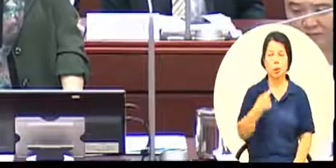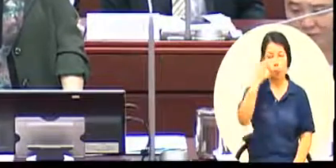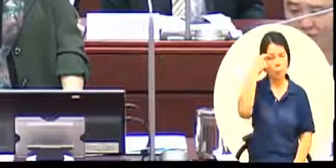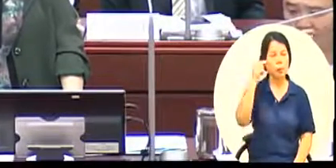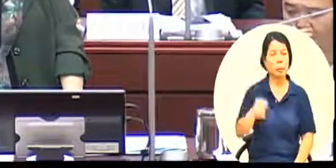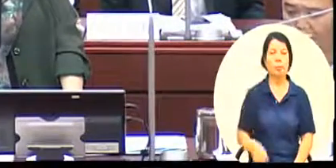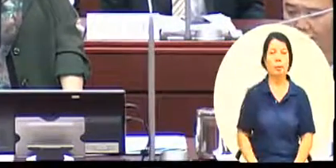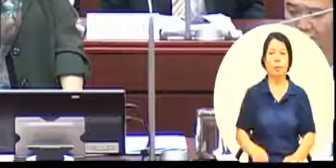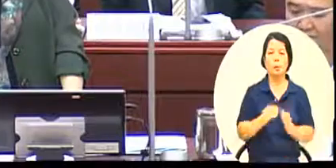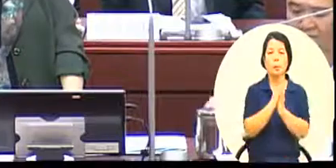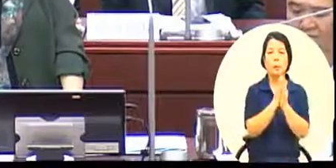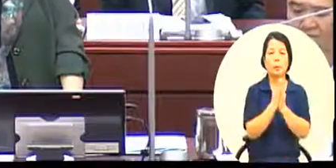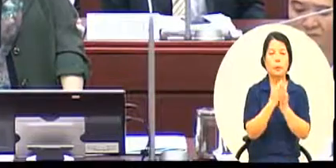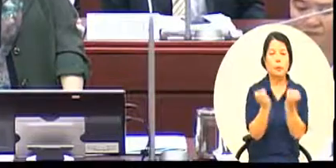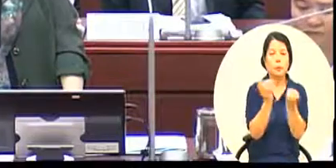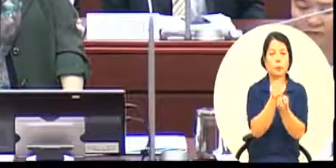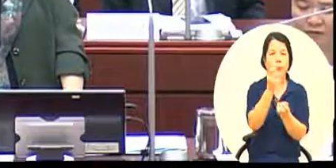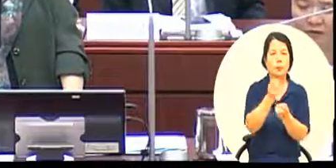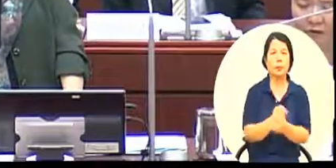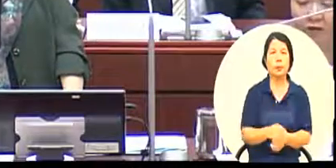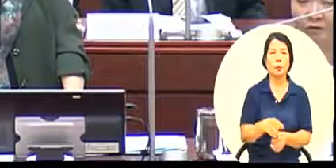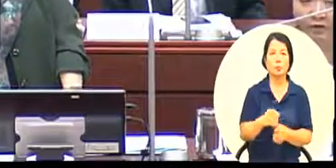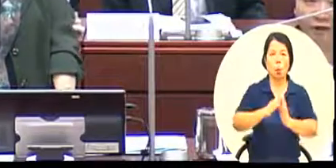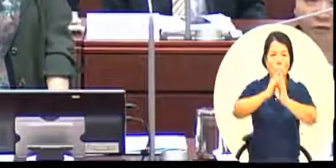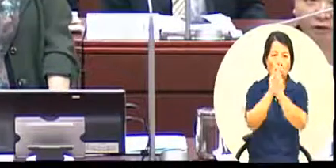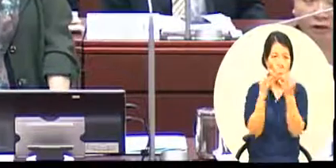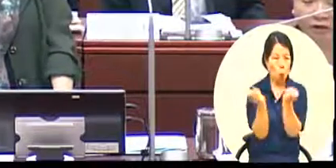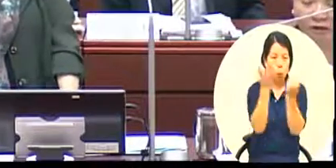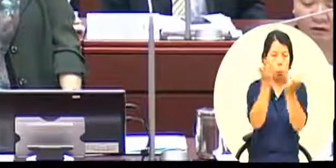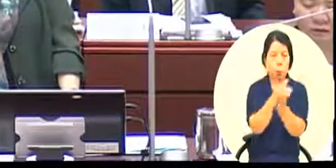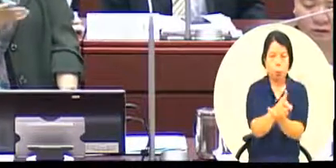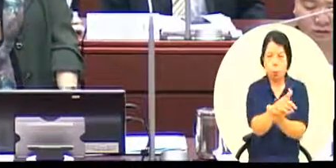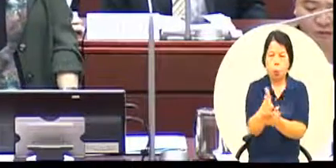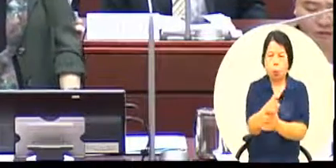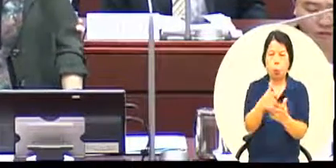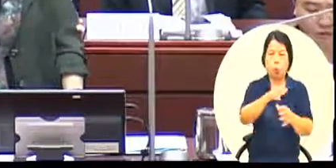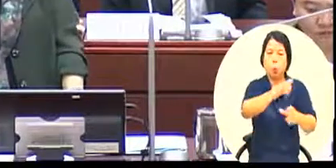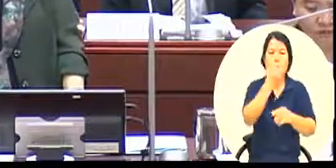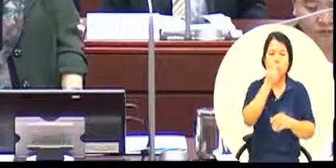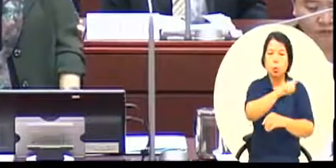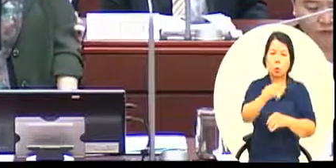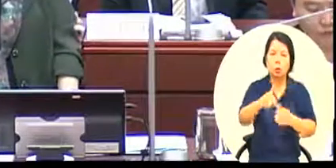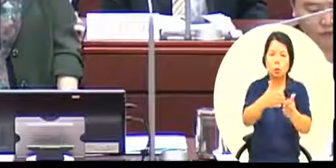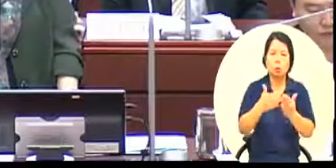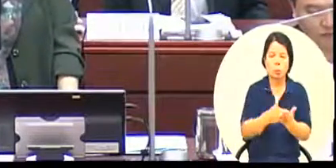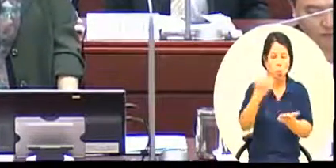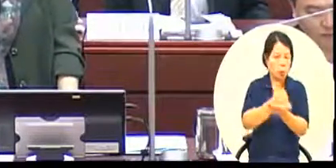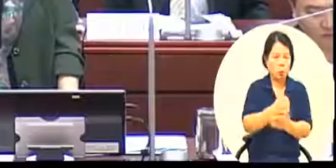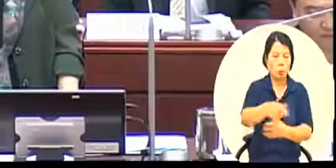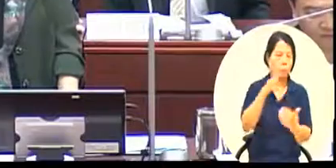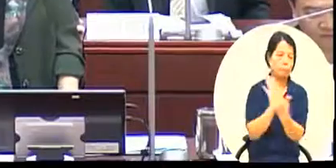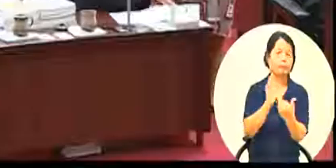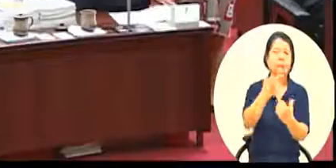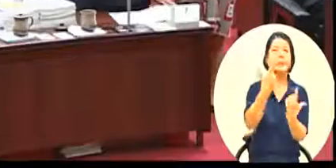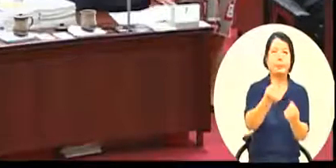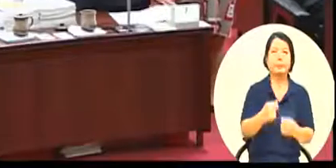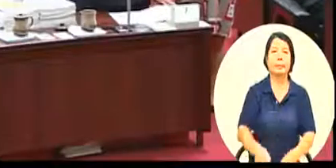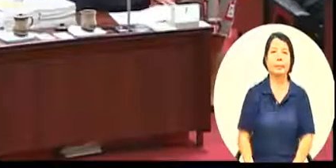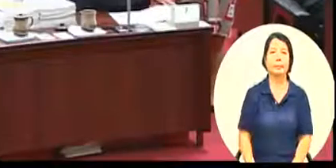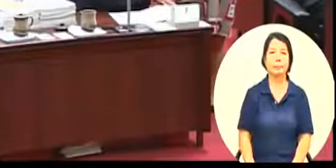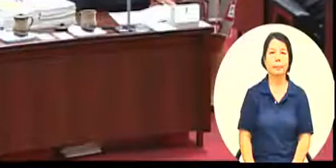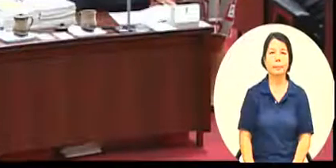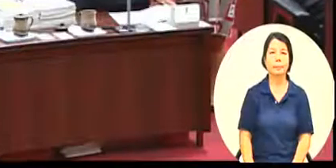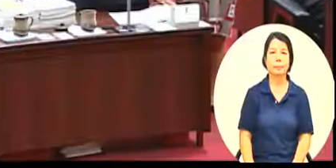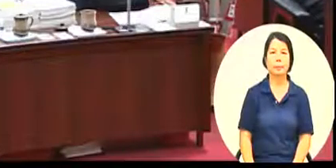啊。 我 支持辐射产品进入高雄。 我刚已经表达的很清楚 了。 OK， 市长请坐，因为我们只有五分